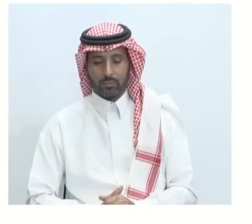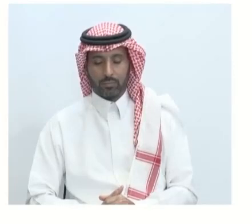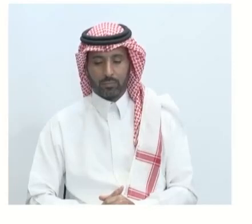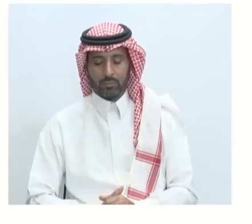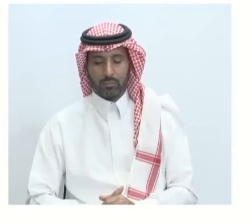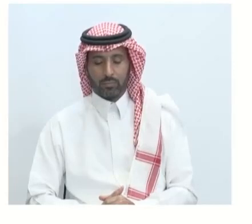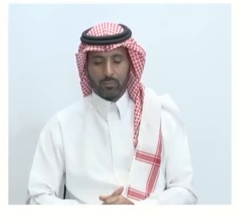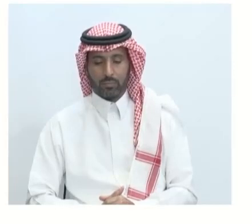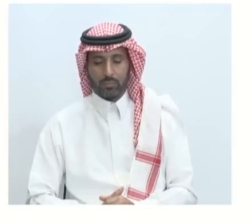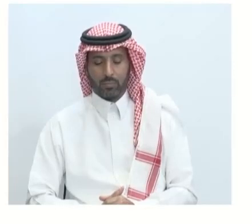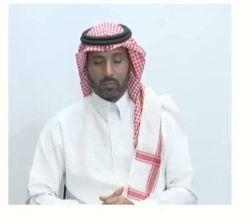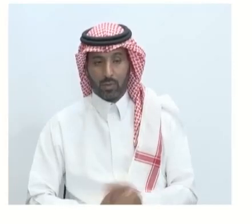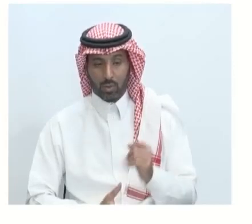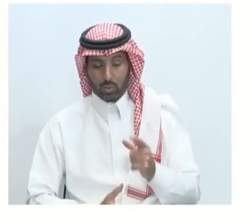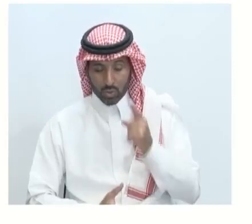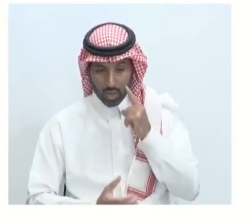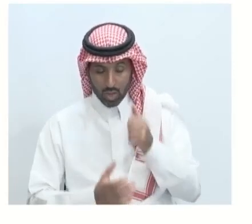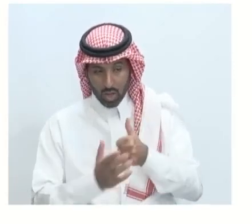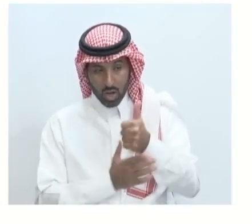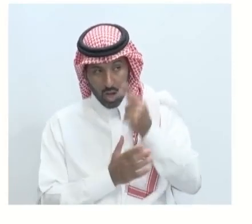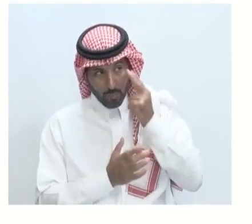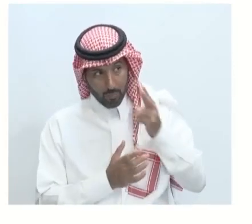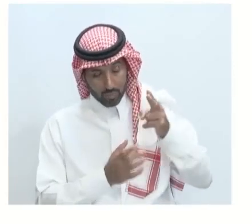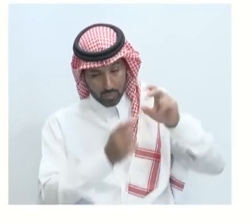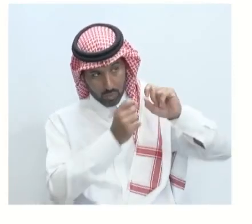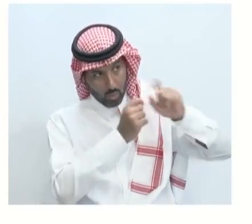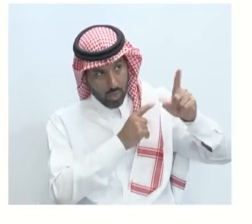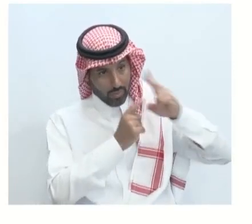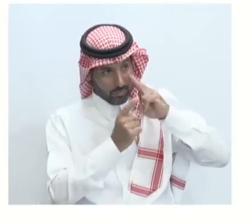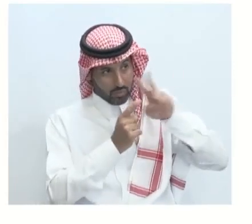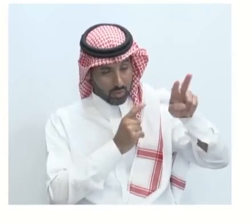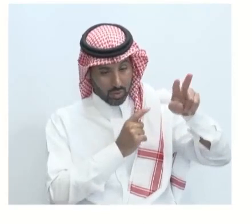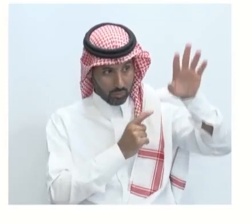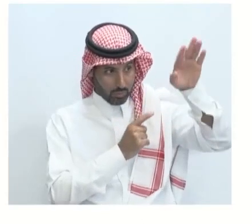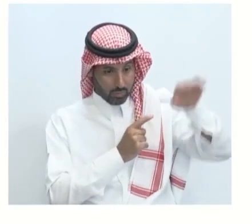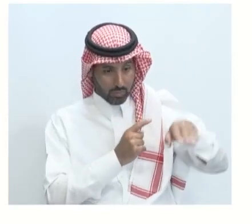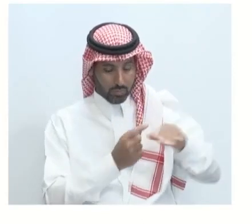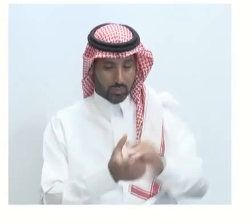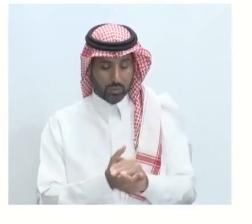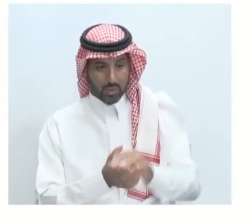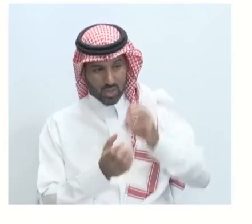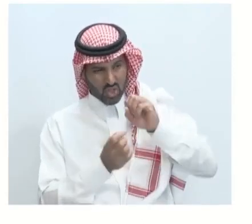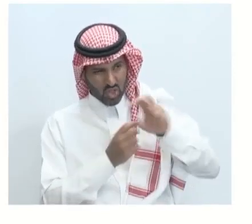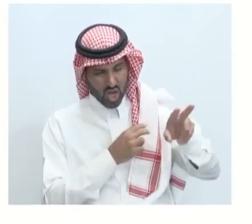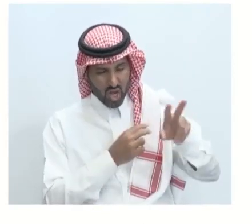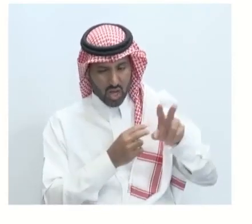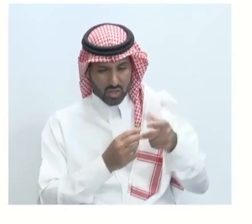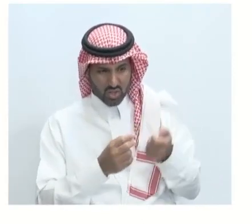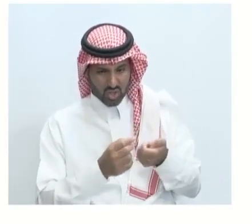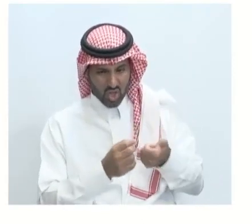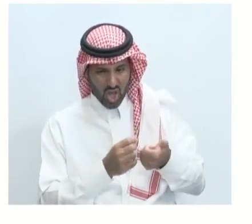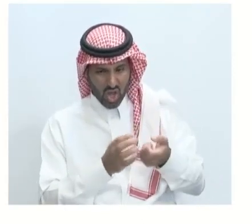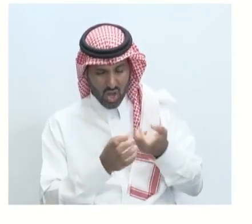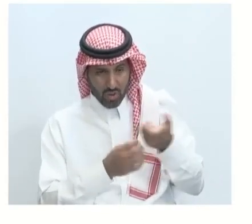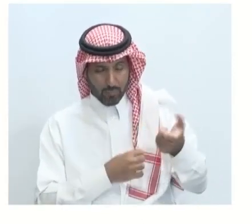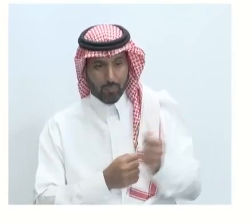الطالبه فان كفاءه الرصد في الاشعه تحت الحمراء زادت بصوره قويه من خلال الاقمار الصناعيه مثل